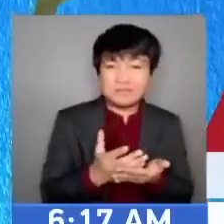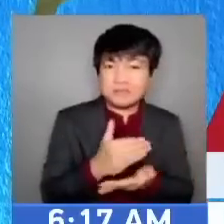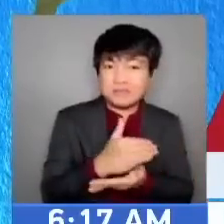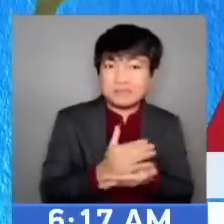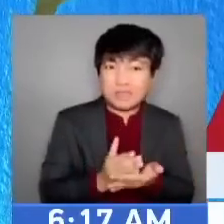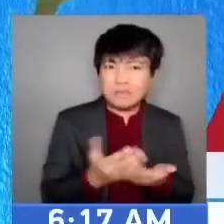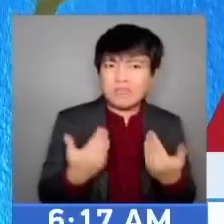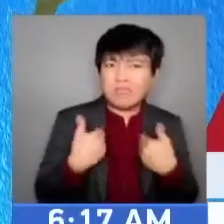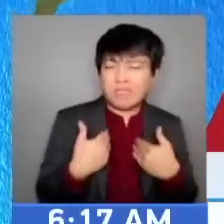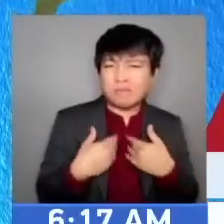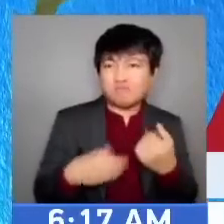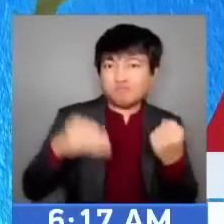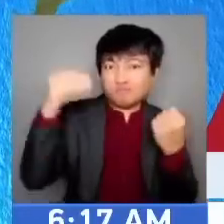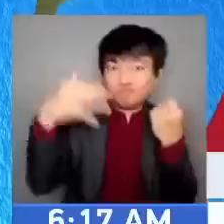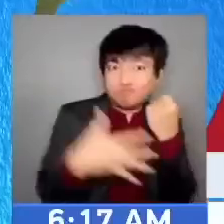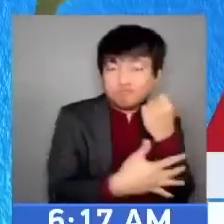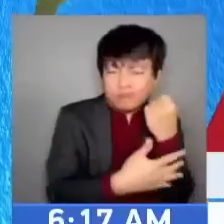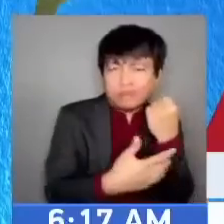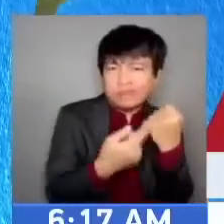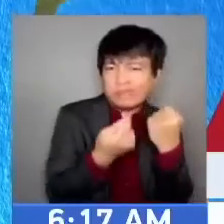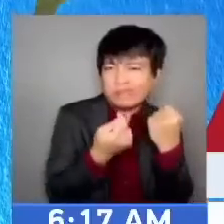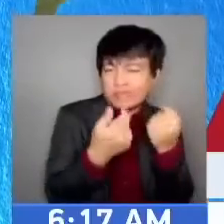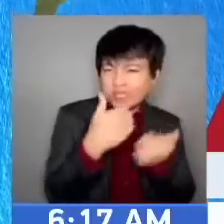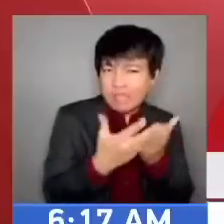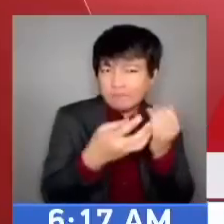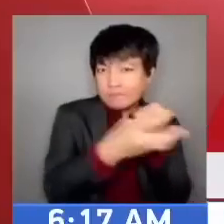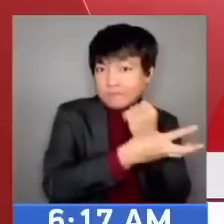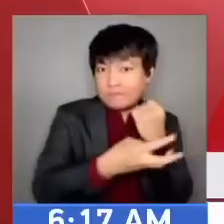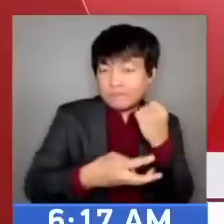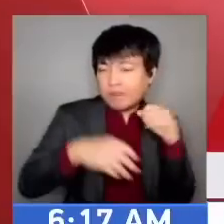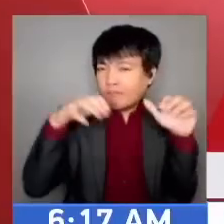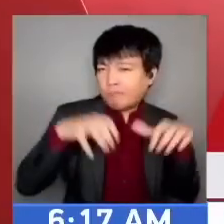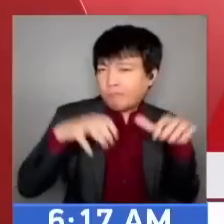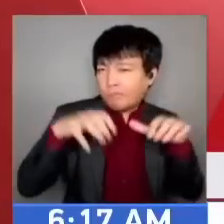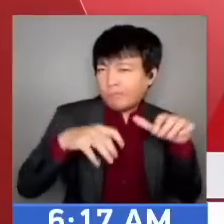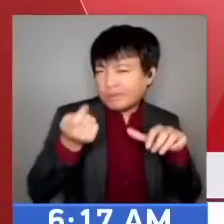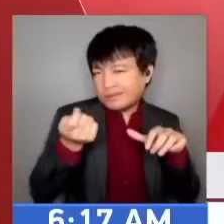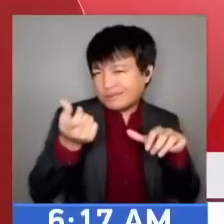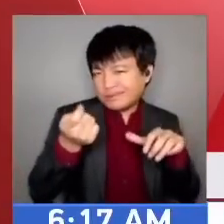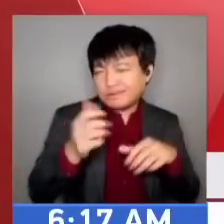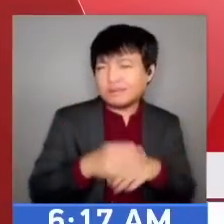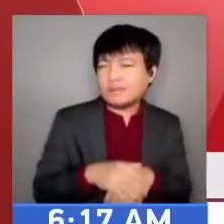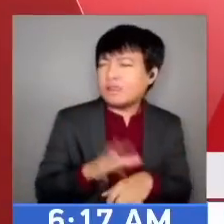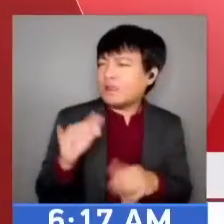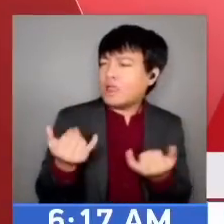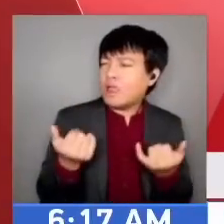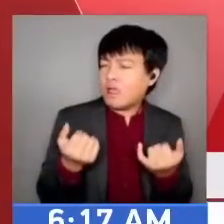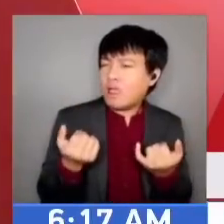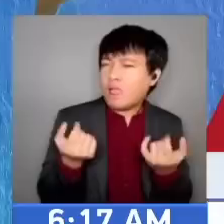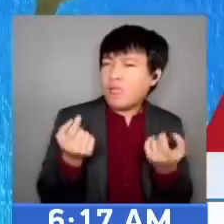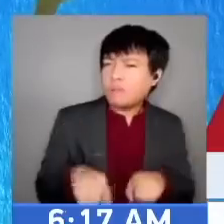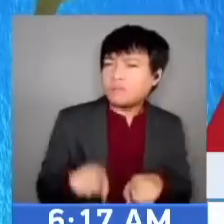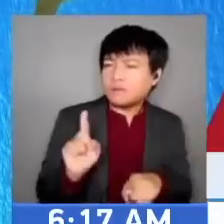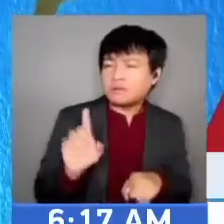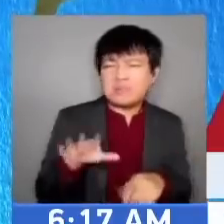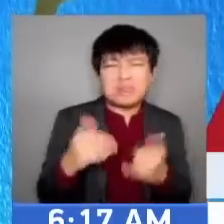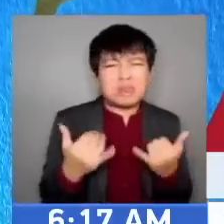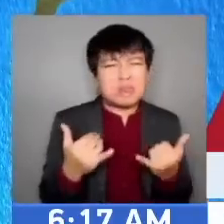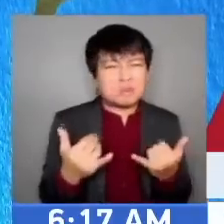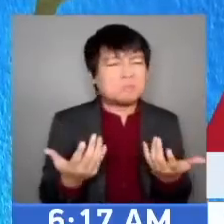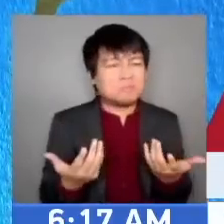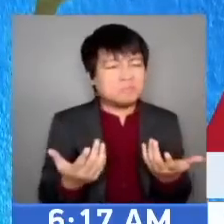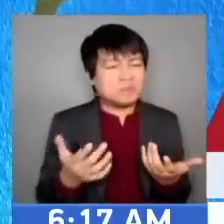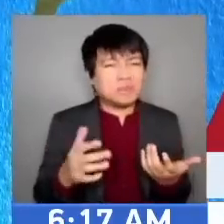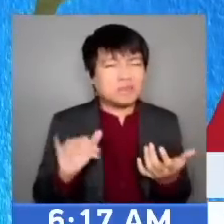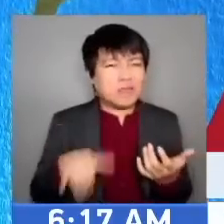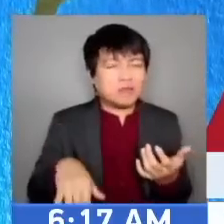pulo-pulong pag-ulan pag at pagkulog ano dulot niyan normally Igan mga localized Thunder storms yan ah yan ung mga